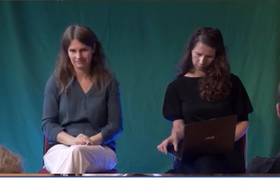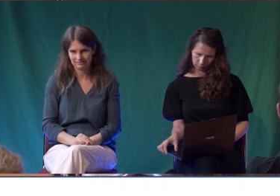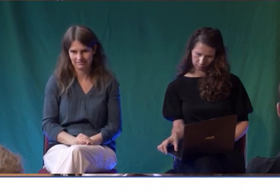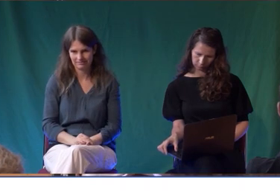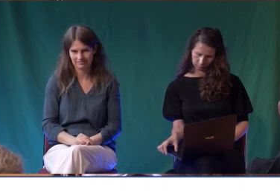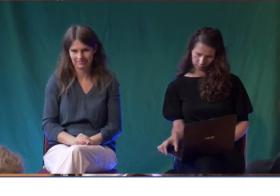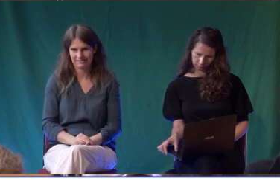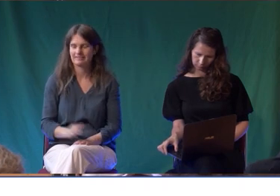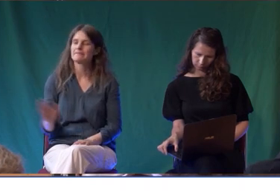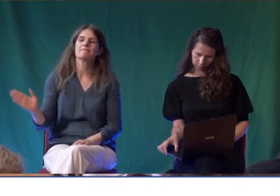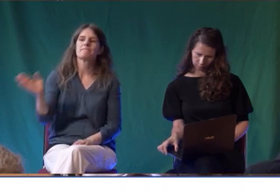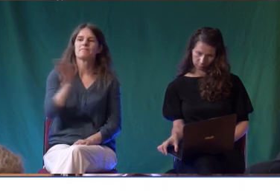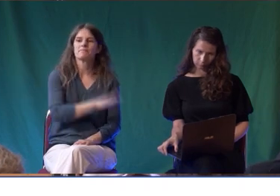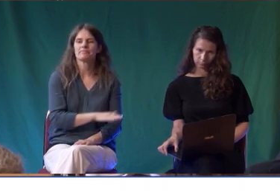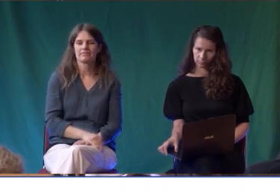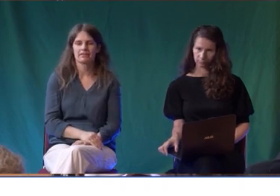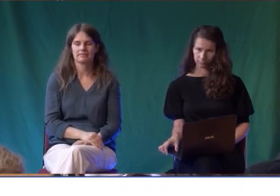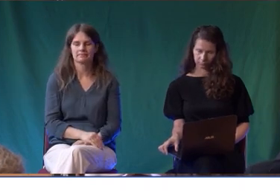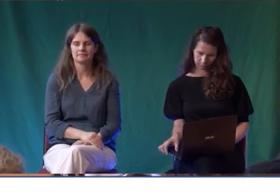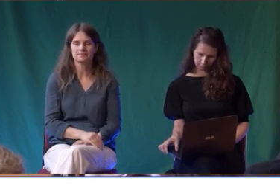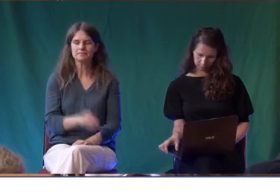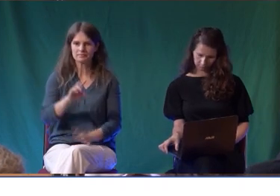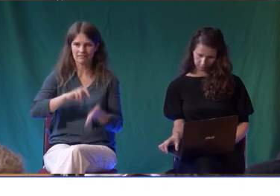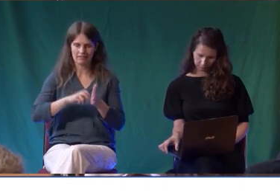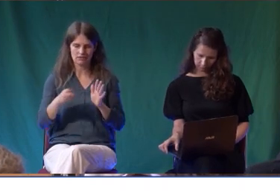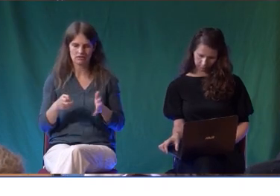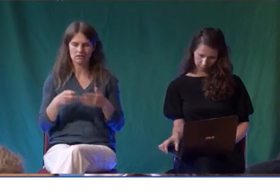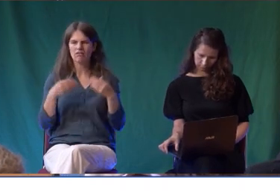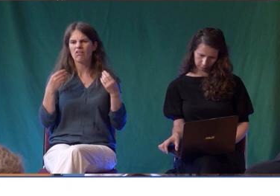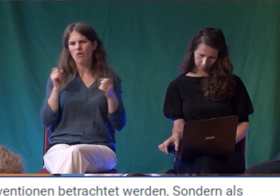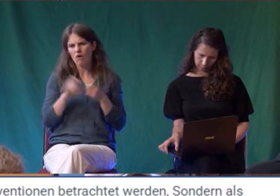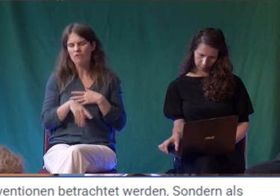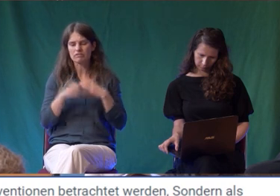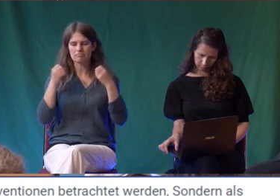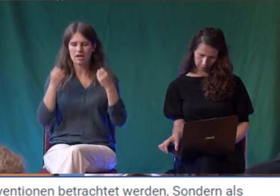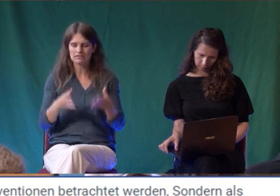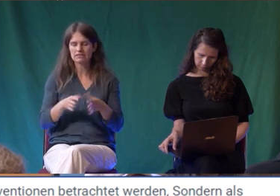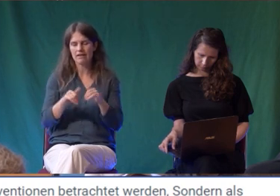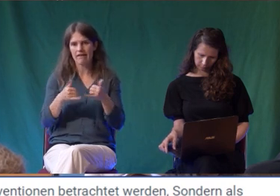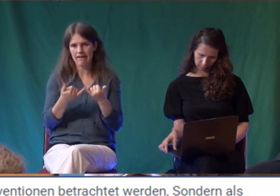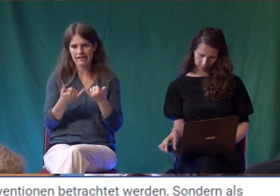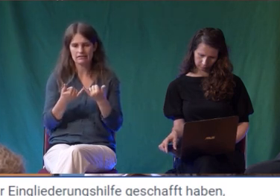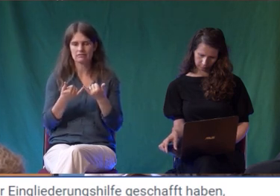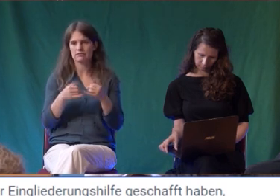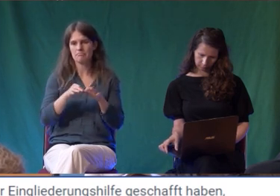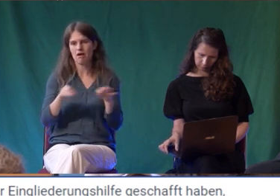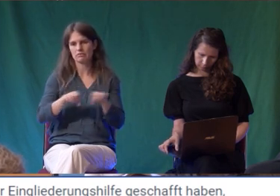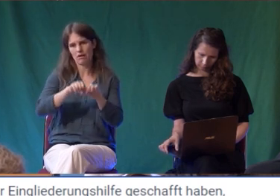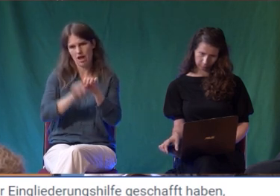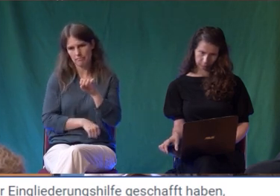oft brechen die Eltern dann ab weil sie es nicht aushalten und dann schreiben die Experten in das Gutachten